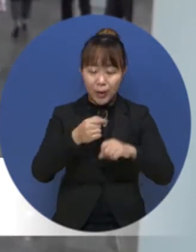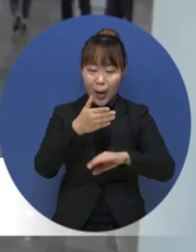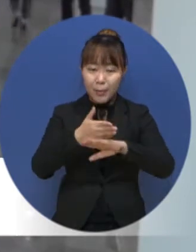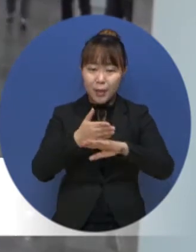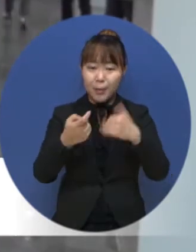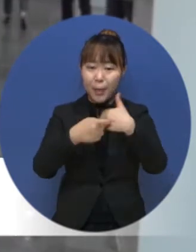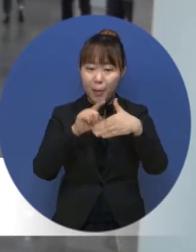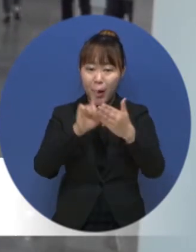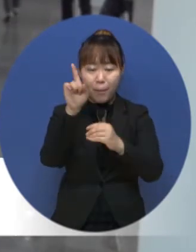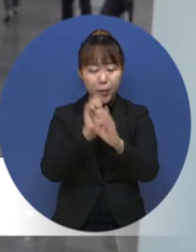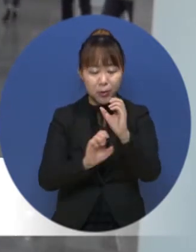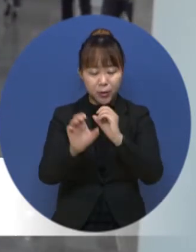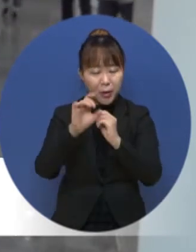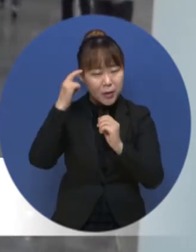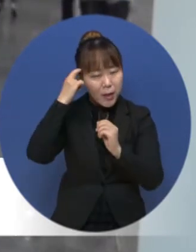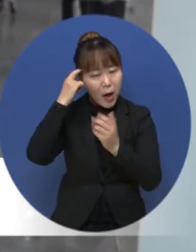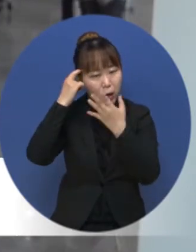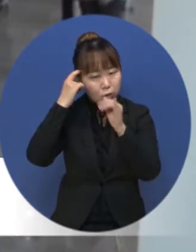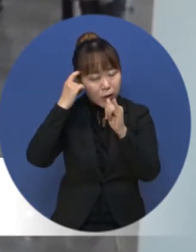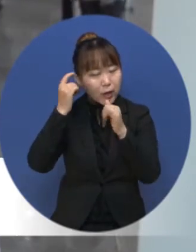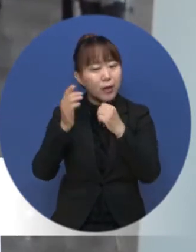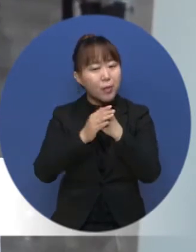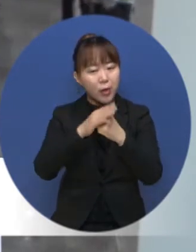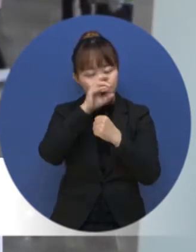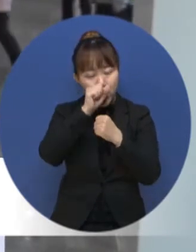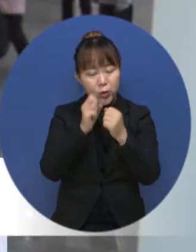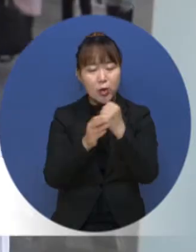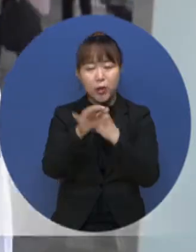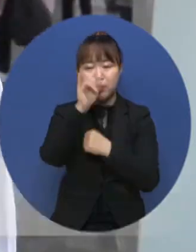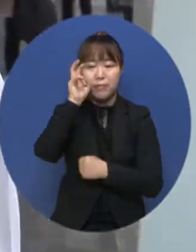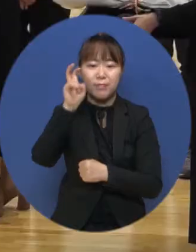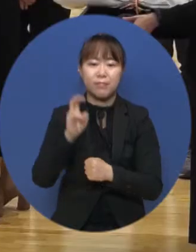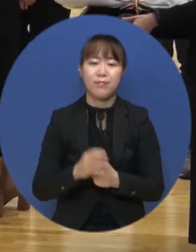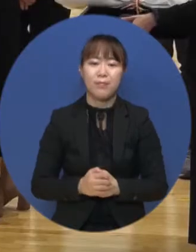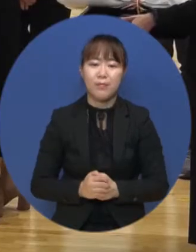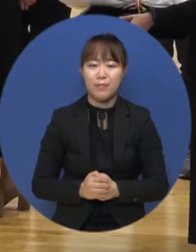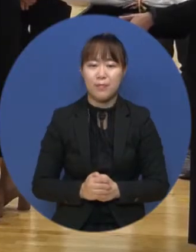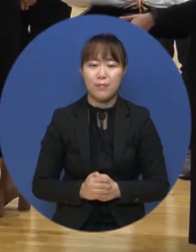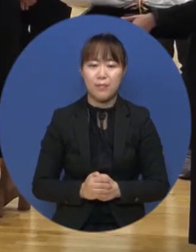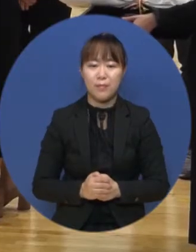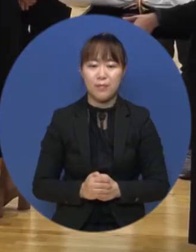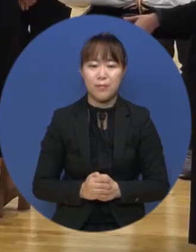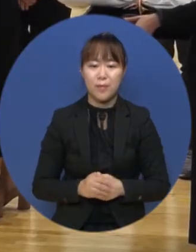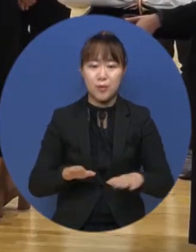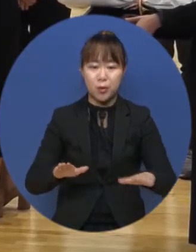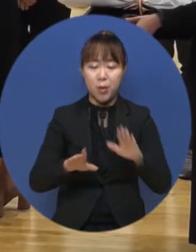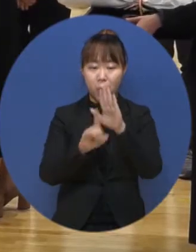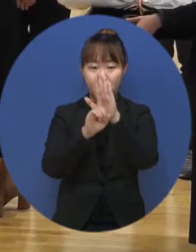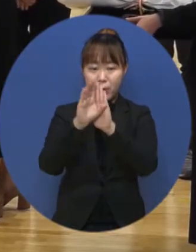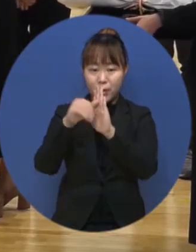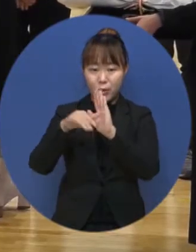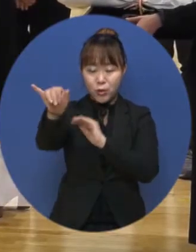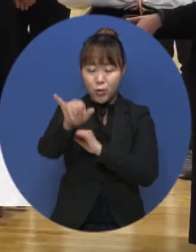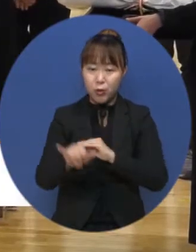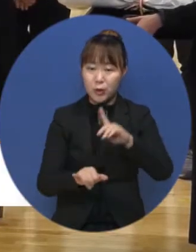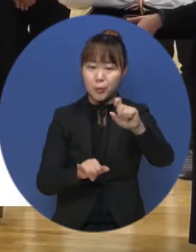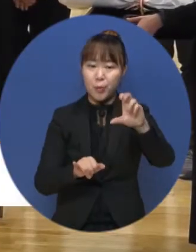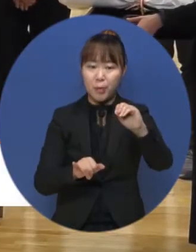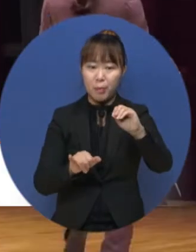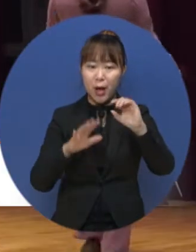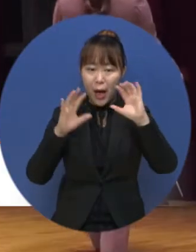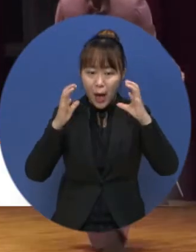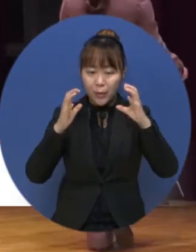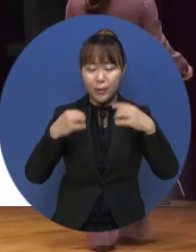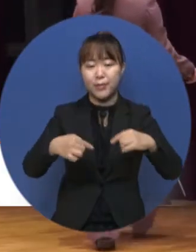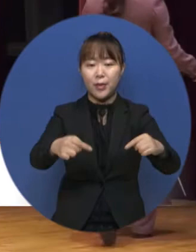마음을 한 번이라도 더 이렇게 되새길 수 있다는 점에서 좋은 영향을 끼칠 것 같아요. 이번 공모전에는 전국 15만 명의